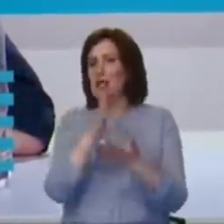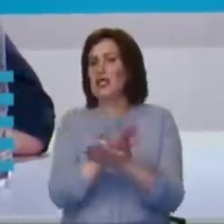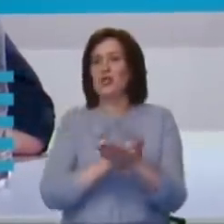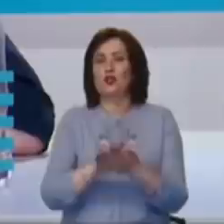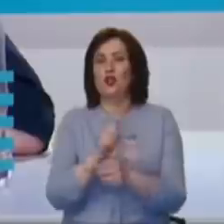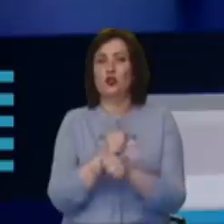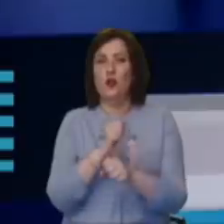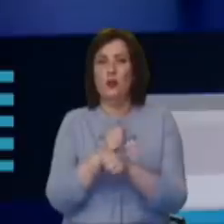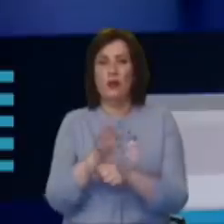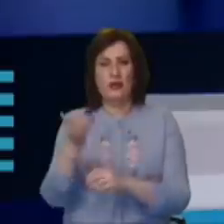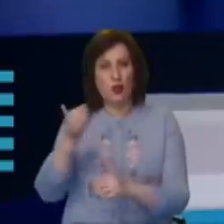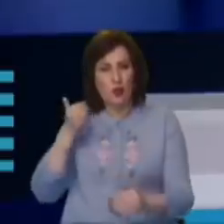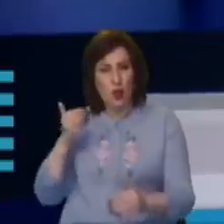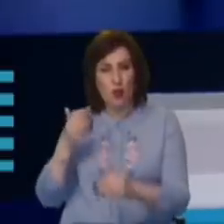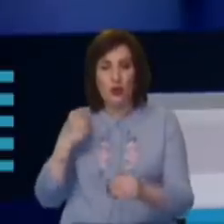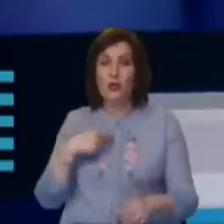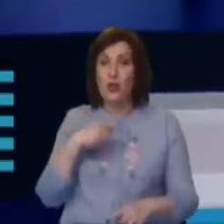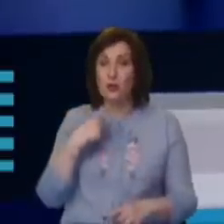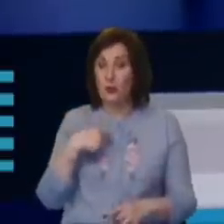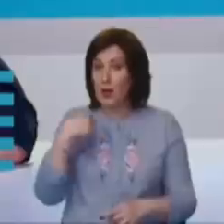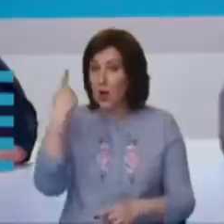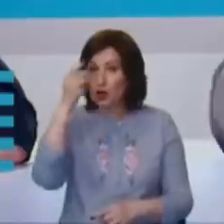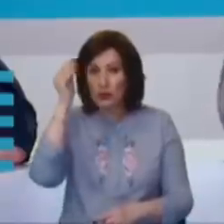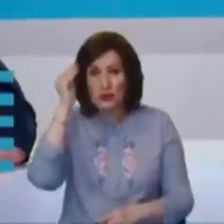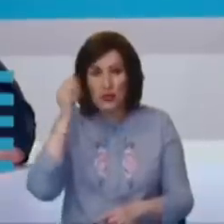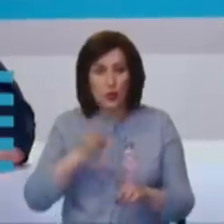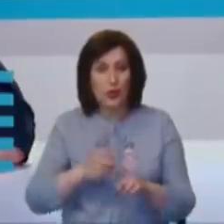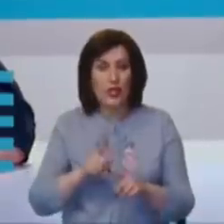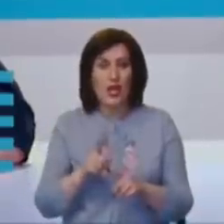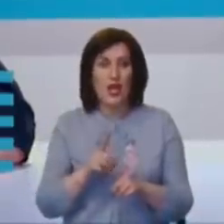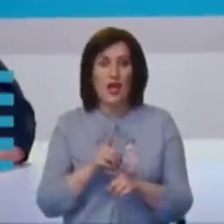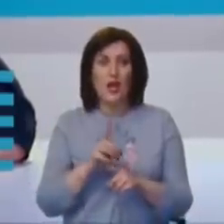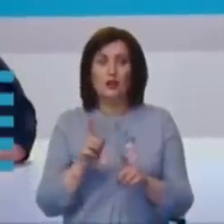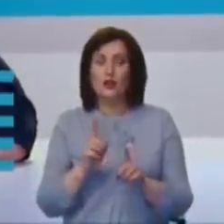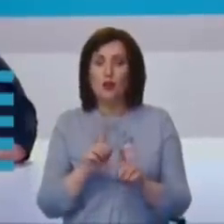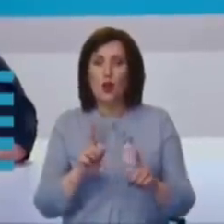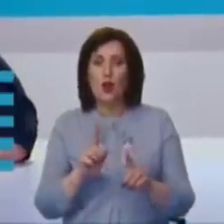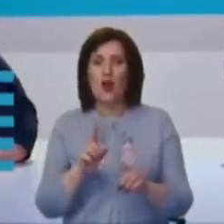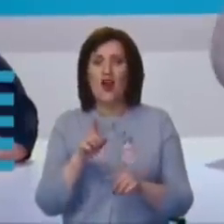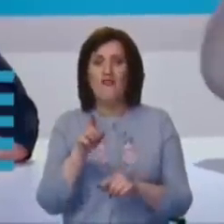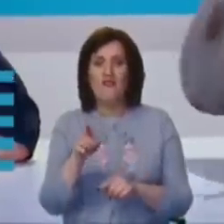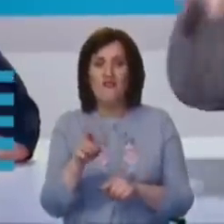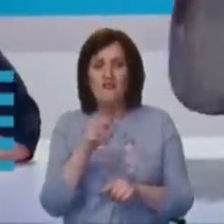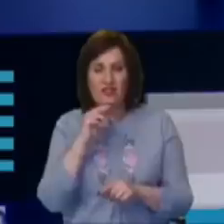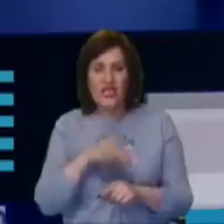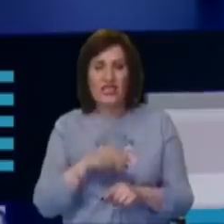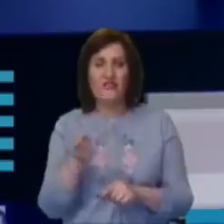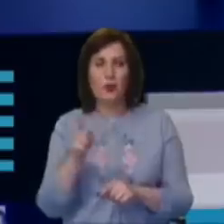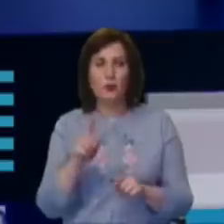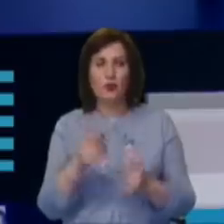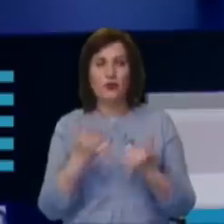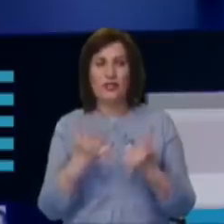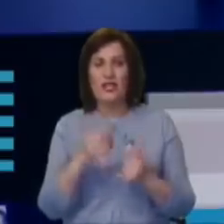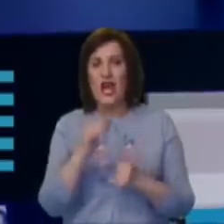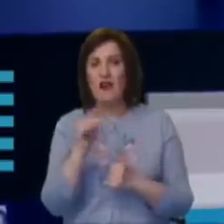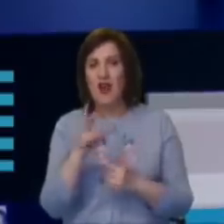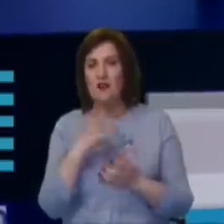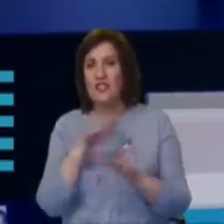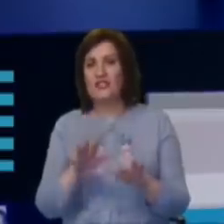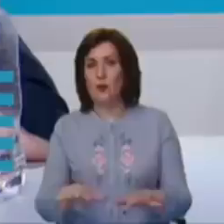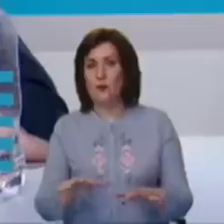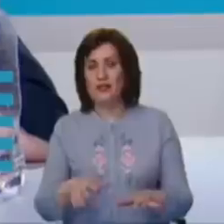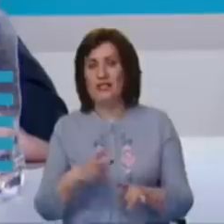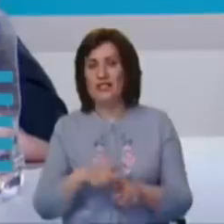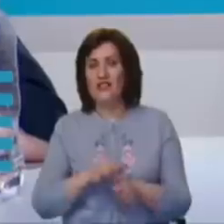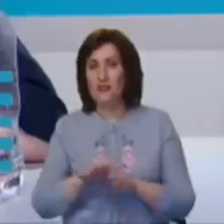всі роки до, а я кажу, моя особиста думка, не як фактчекера, що винний в тому, що зараз Аваков на своєму місці це